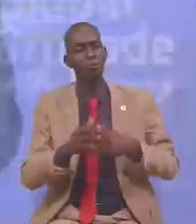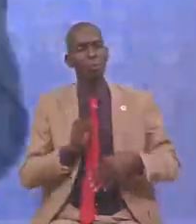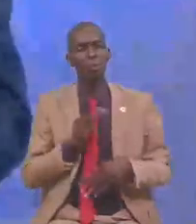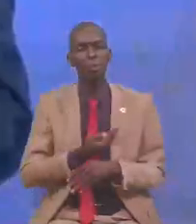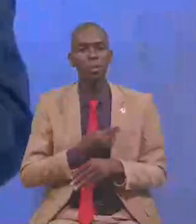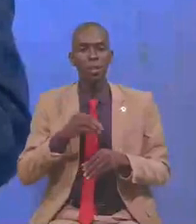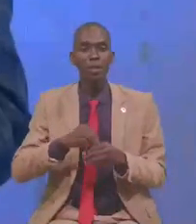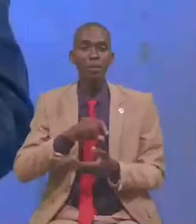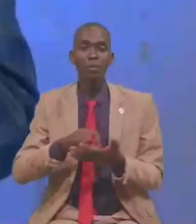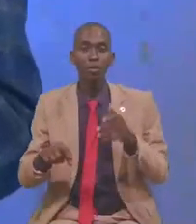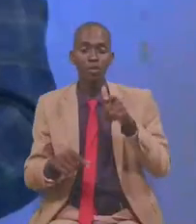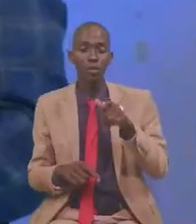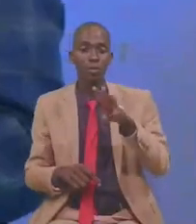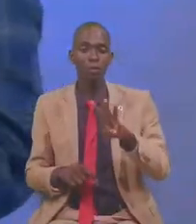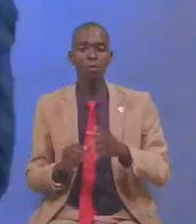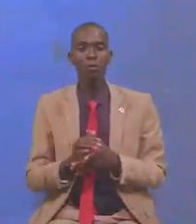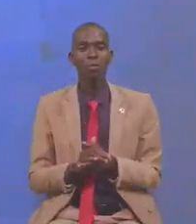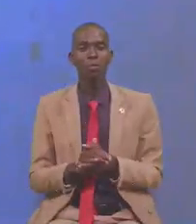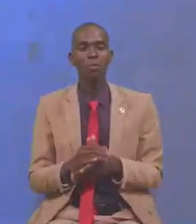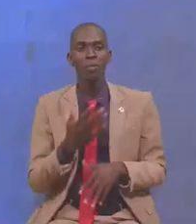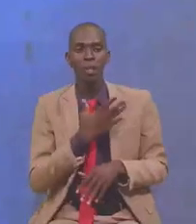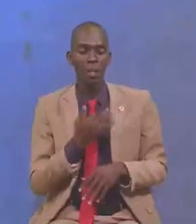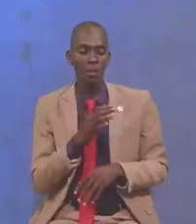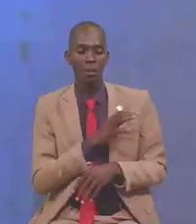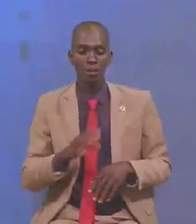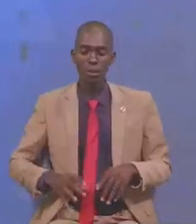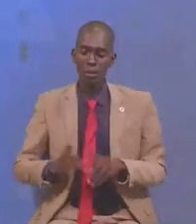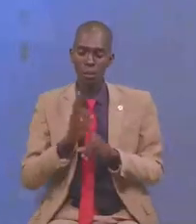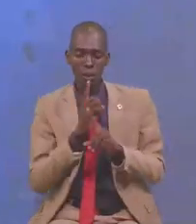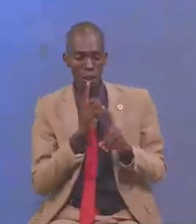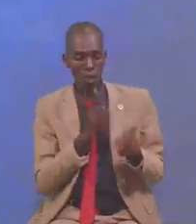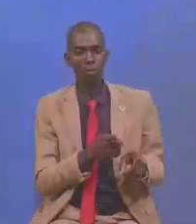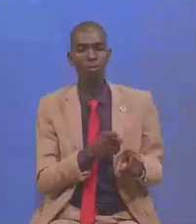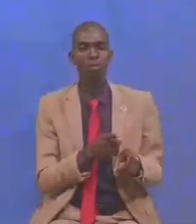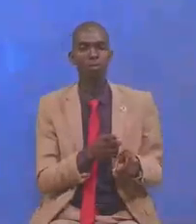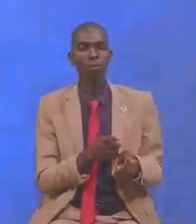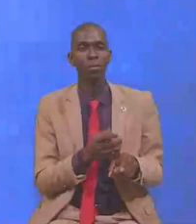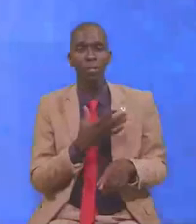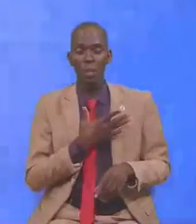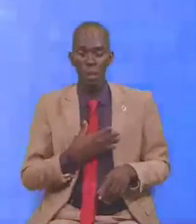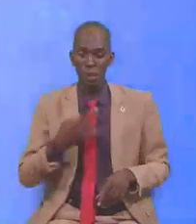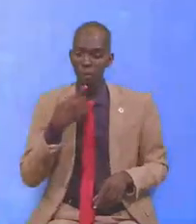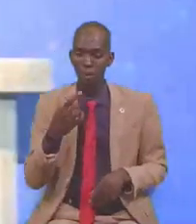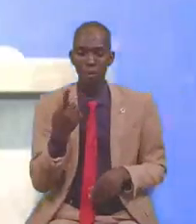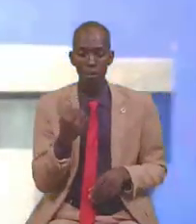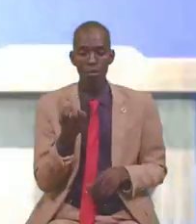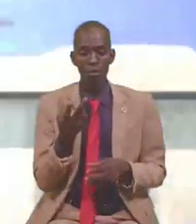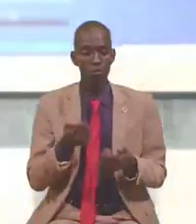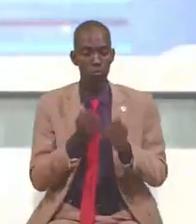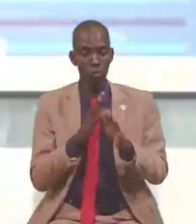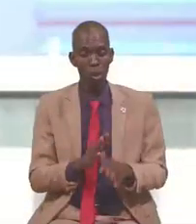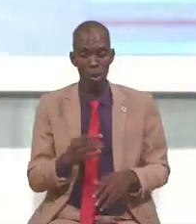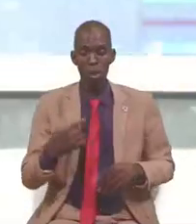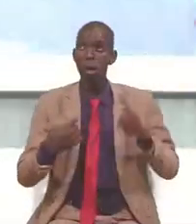dit, il répondit, je n'ai été envoyé